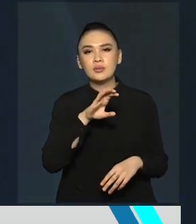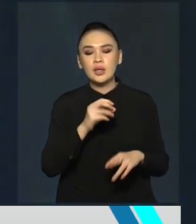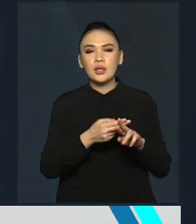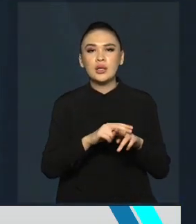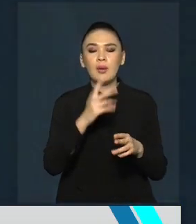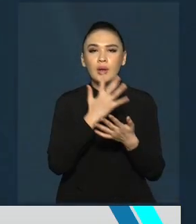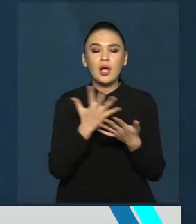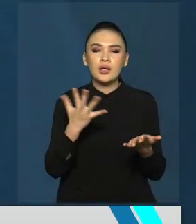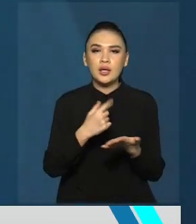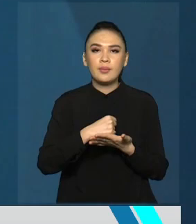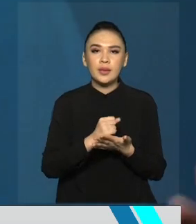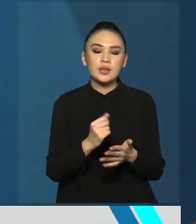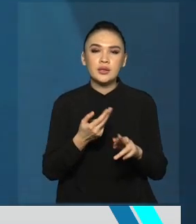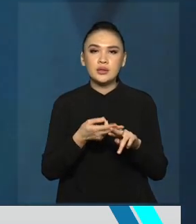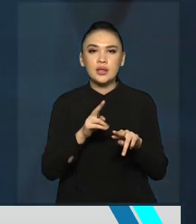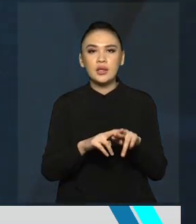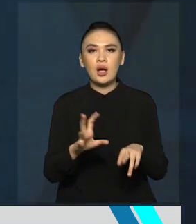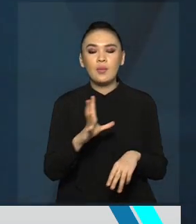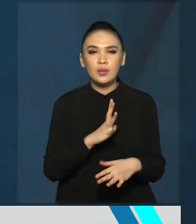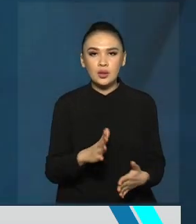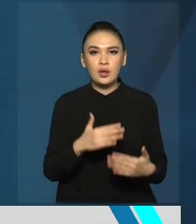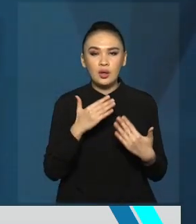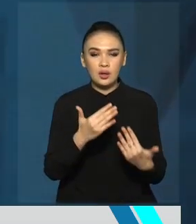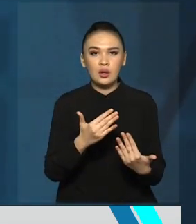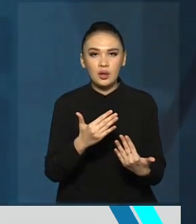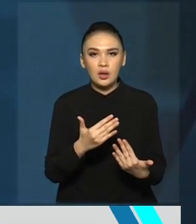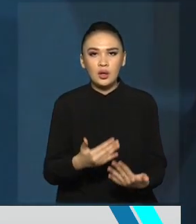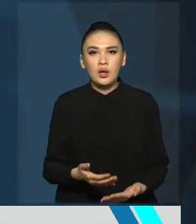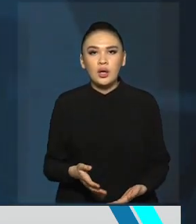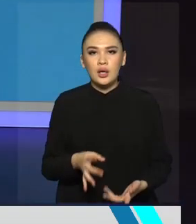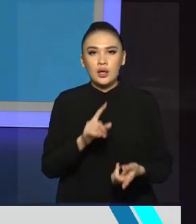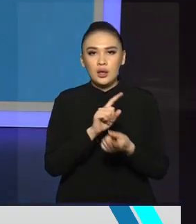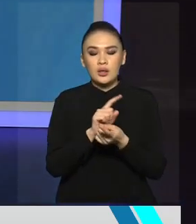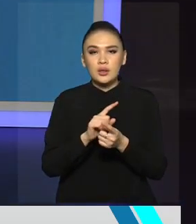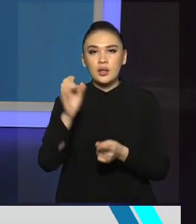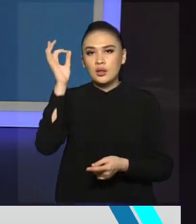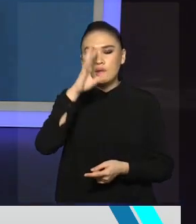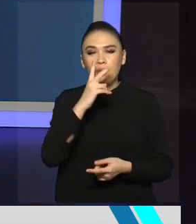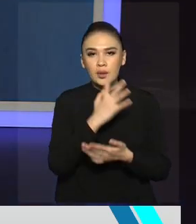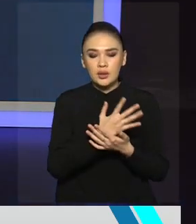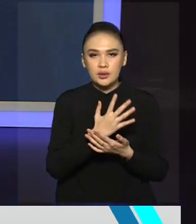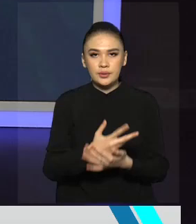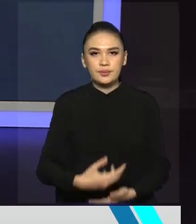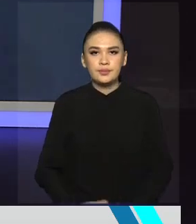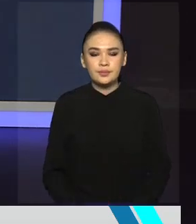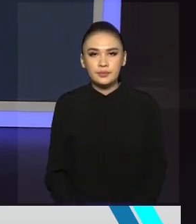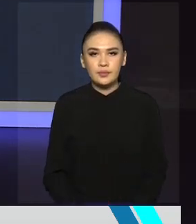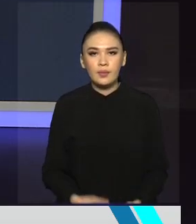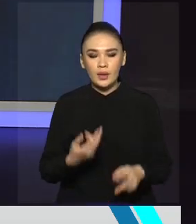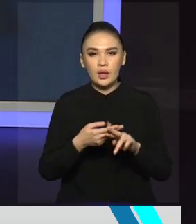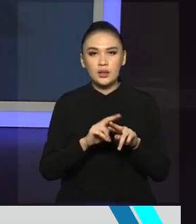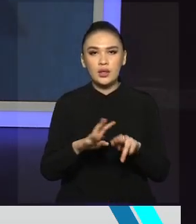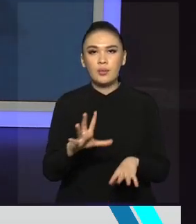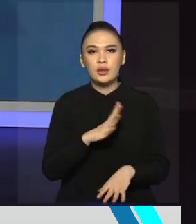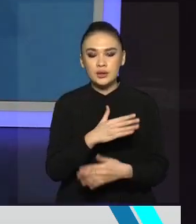арқылы бекітіледі. Әлгі осының атын осылай қоя салайық, бір кездейсоқ нәрселерге жол берілмейді деген мәселе. Оның бер жағында қазір